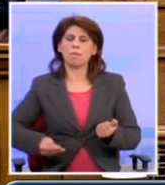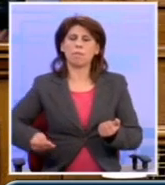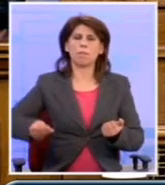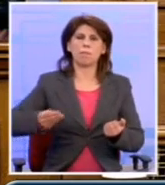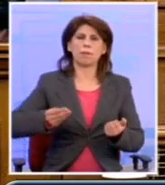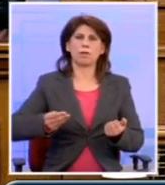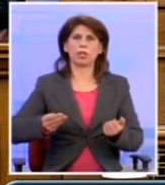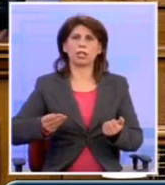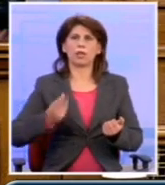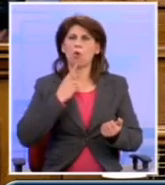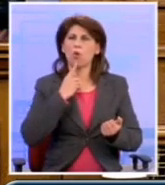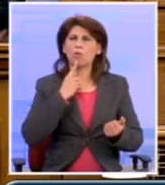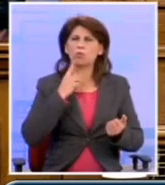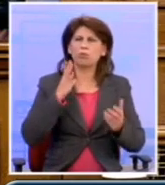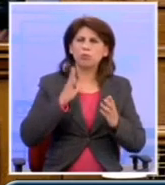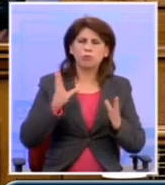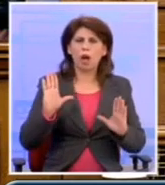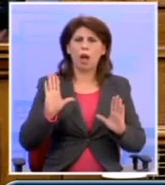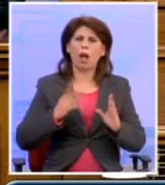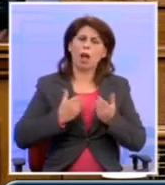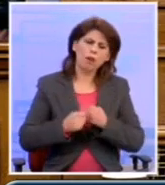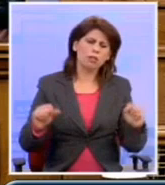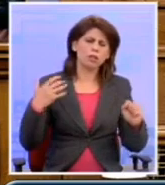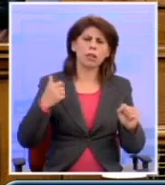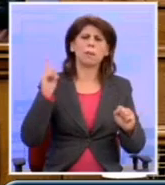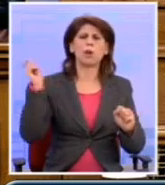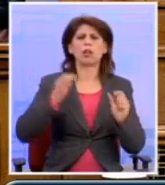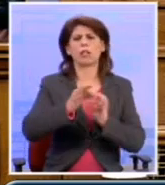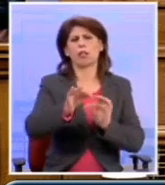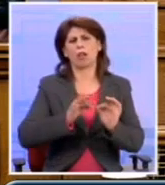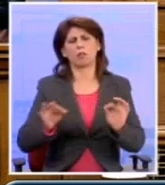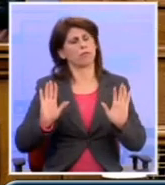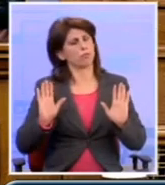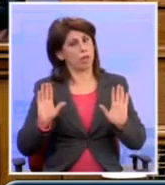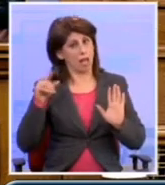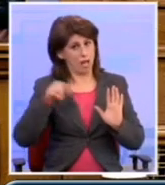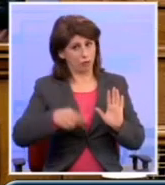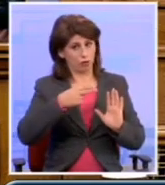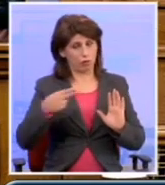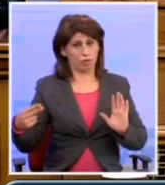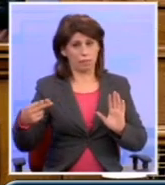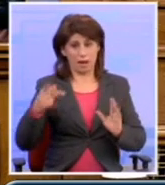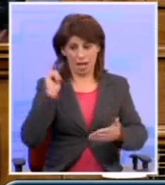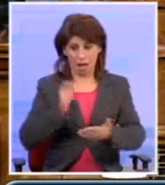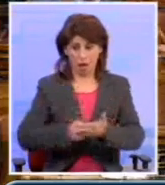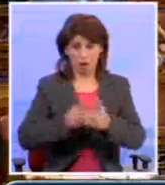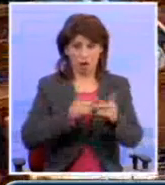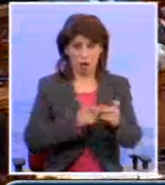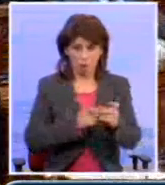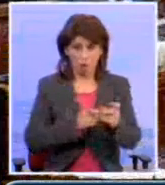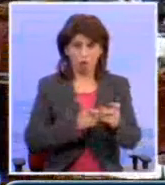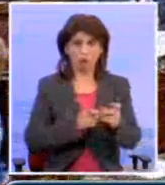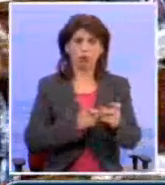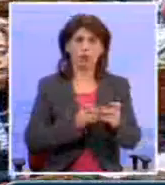σκανδαλοφυρική διάσταση, ακόμα και αν αυτή έχει πολιτικές προεκτάσεις, αλλά το όλο θέμα της αγωγής όπλων μένει